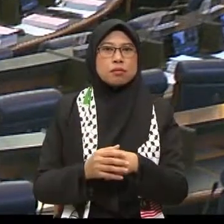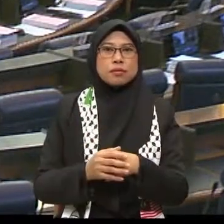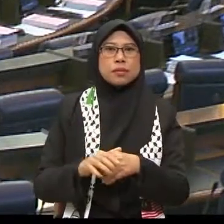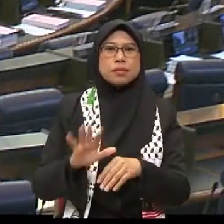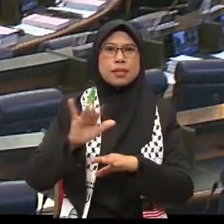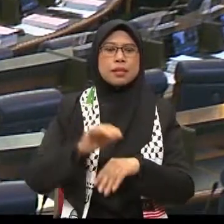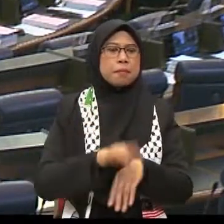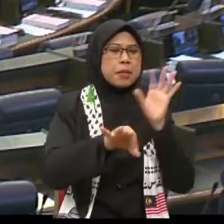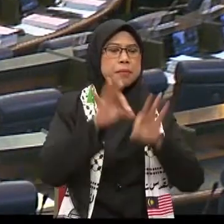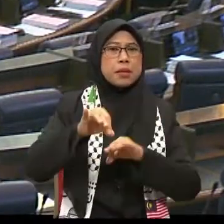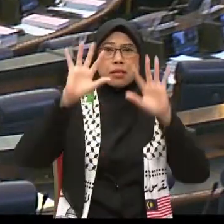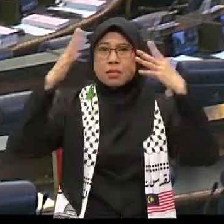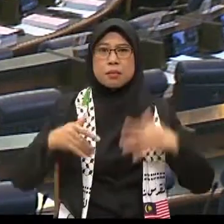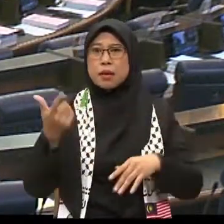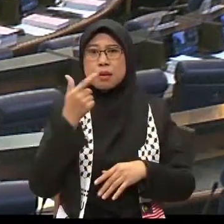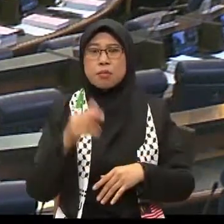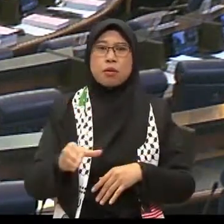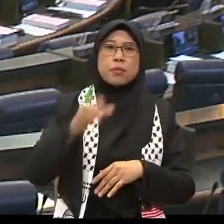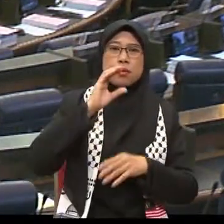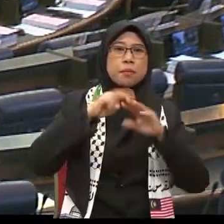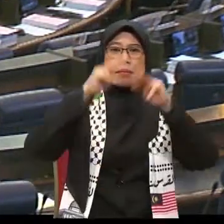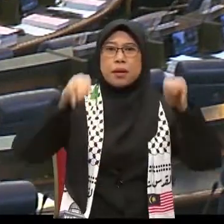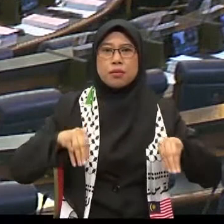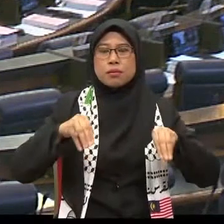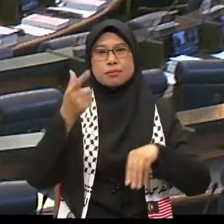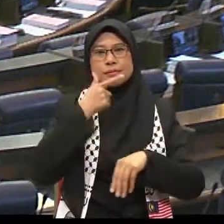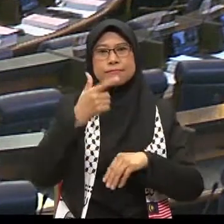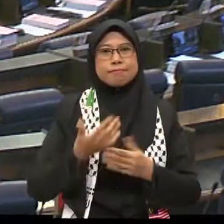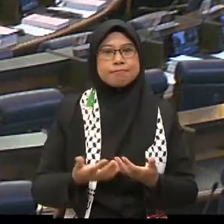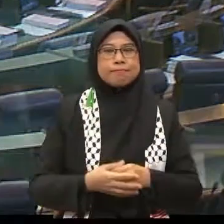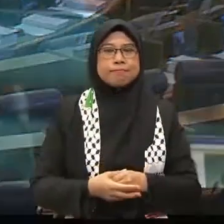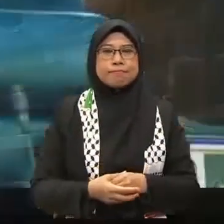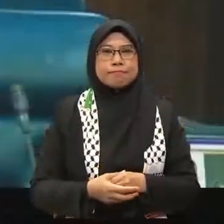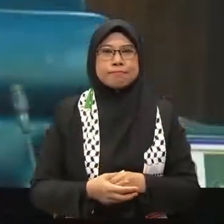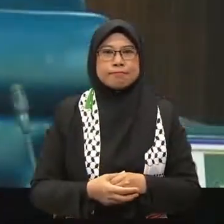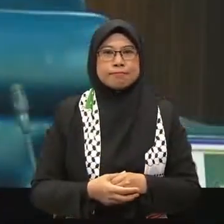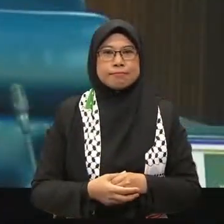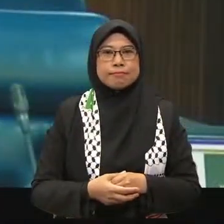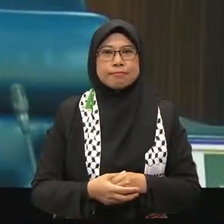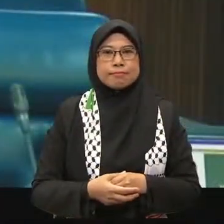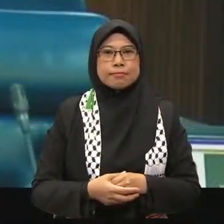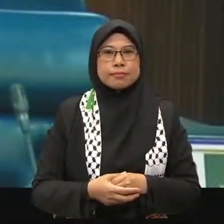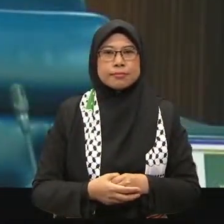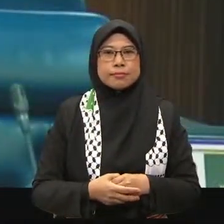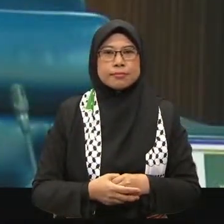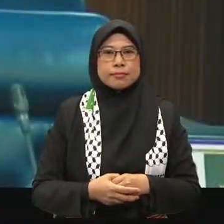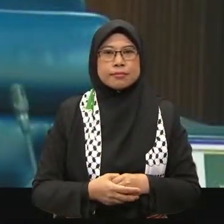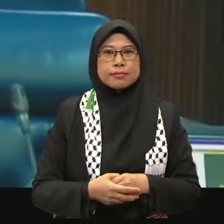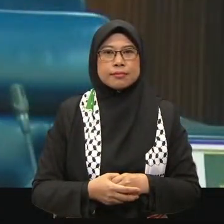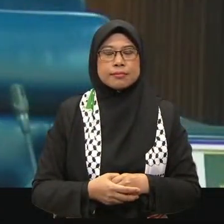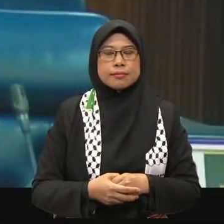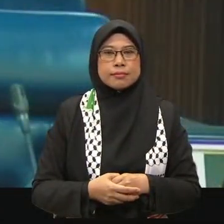standard STB tak mak McDonald Mercedes pun jangan pakai bo jangan Dou